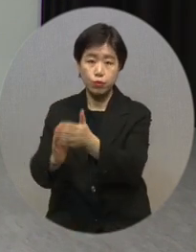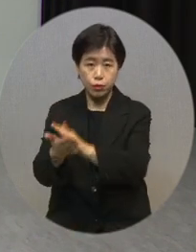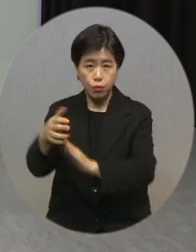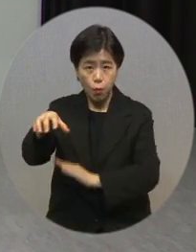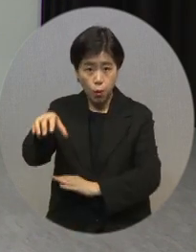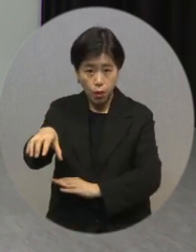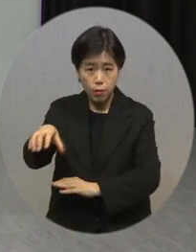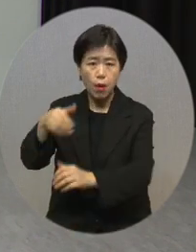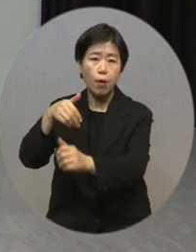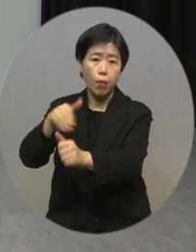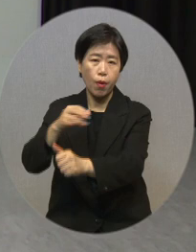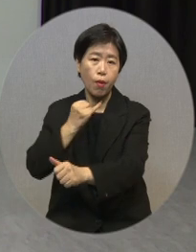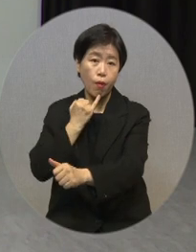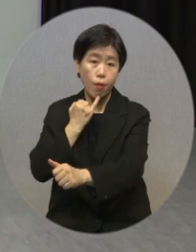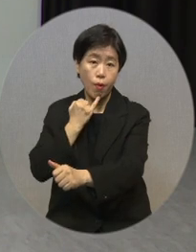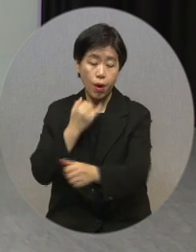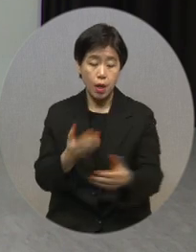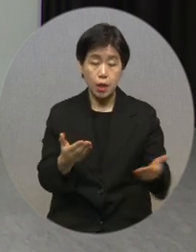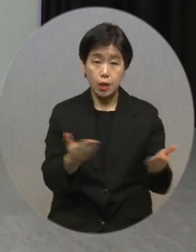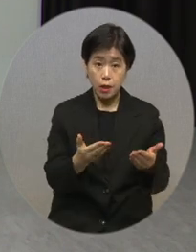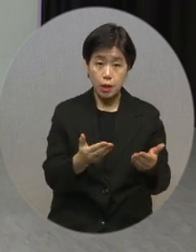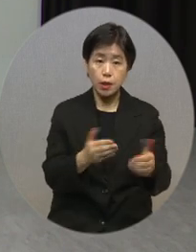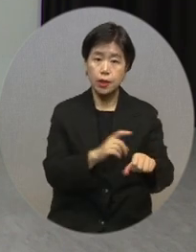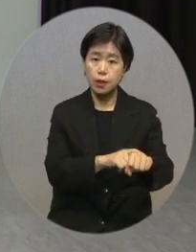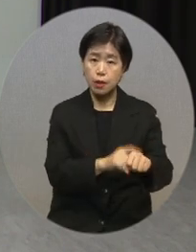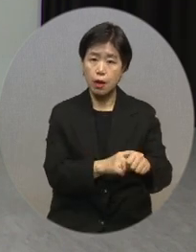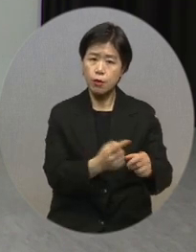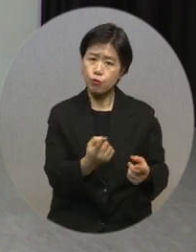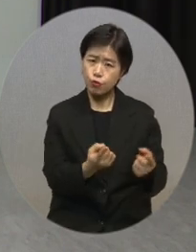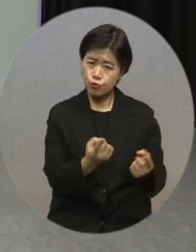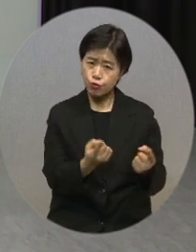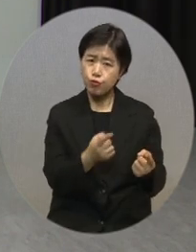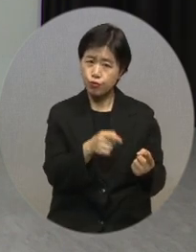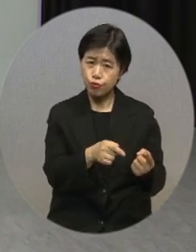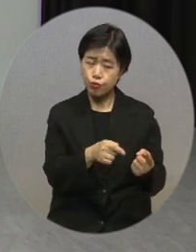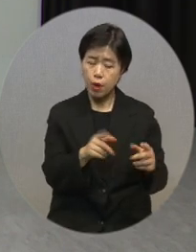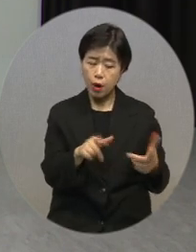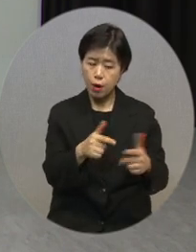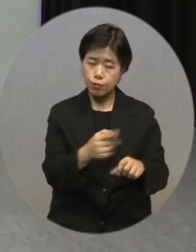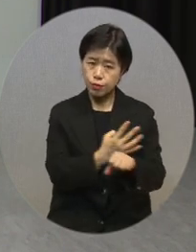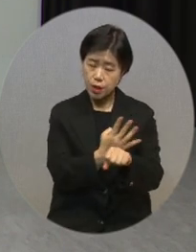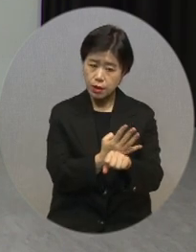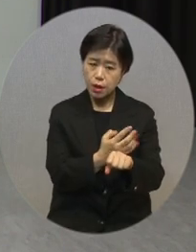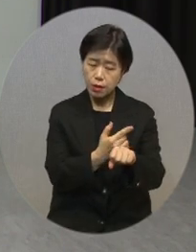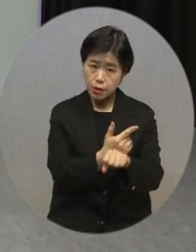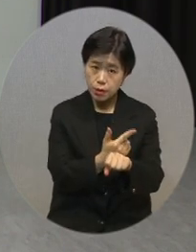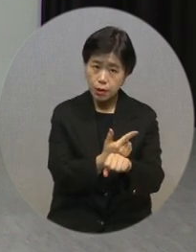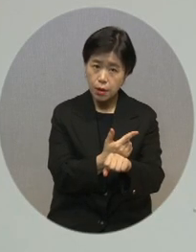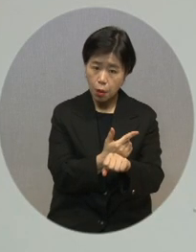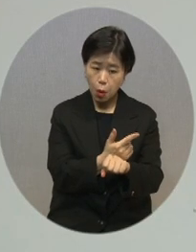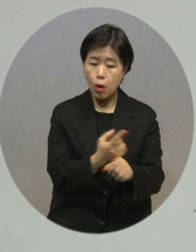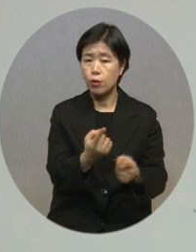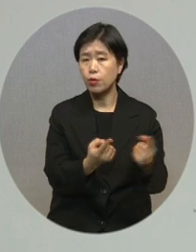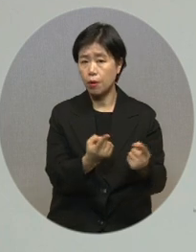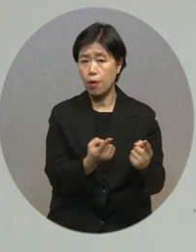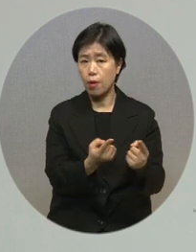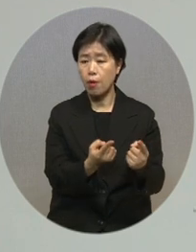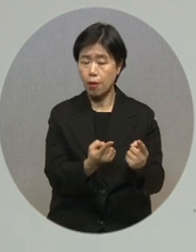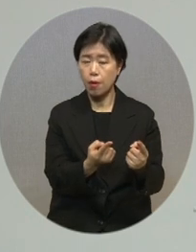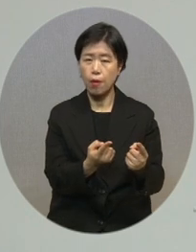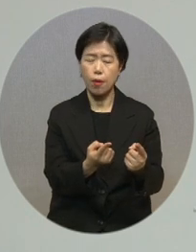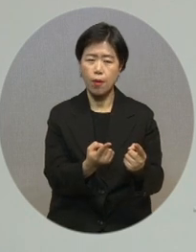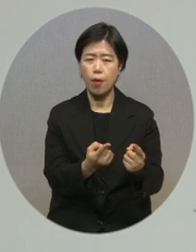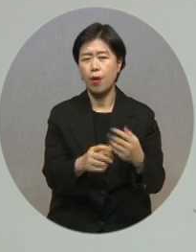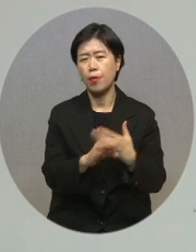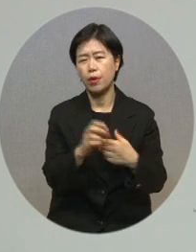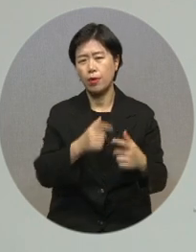뭐 4시간만 하루에 4시간만 네. 근무를 한다든가 아니면 네. 6시간만 근무한다든가 예. 해서 아이를 돌보면서 일을 할 수 있도록 그걸 이제 육아기 근로